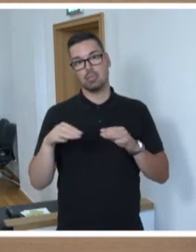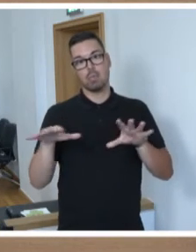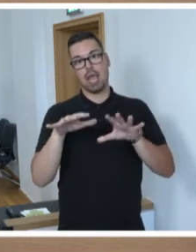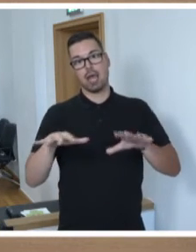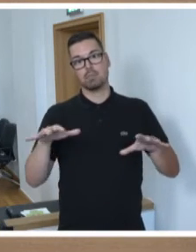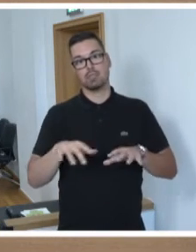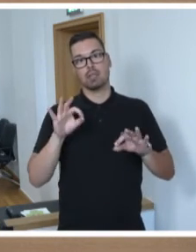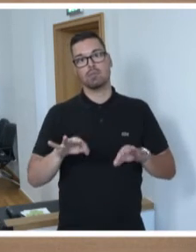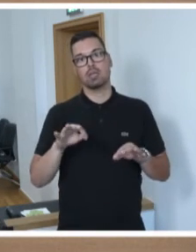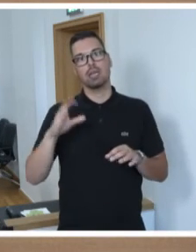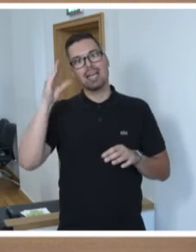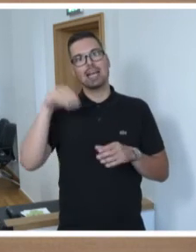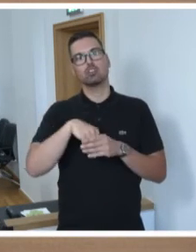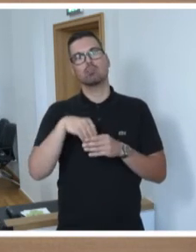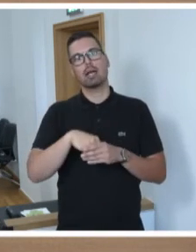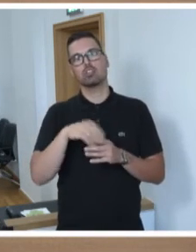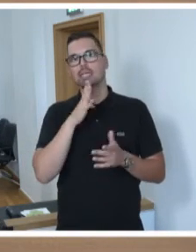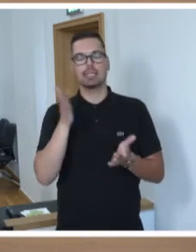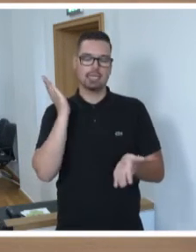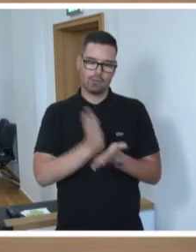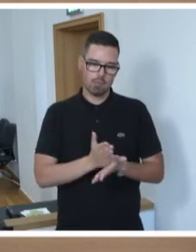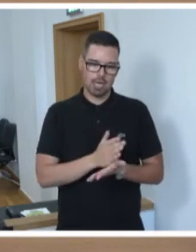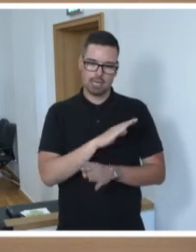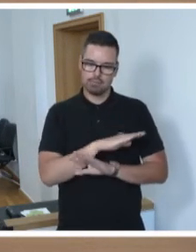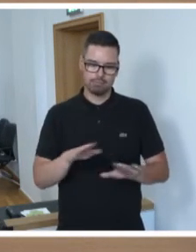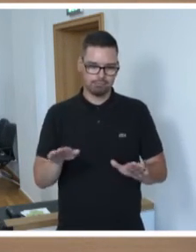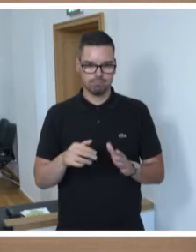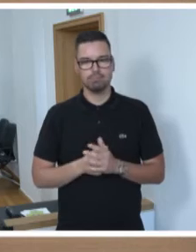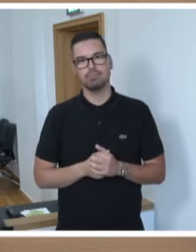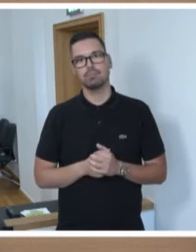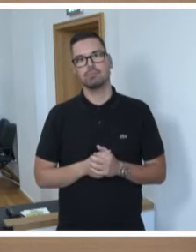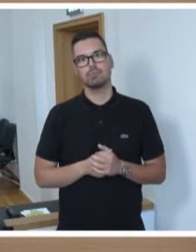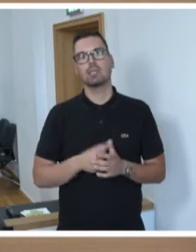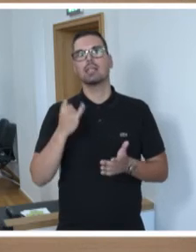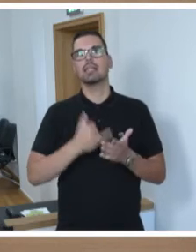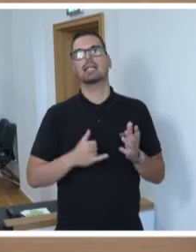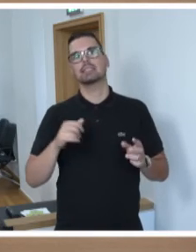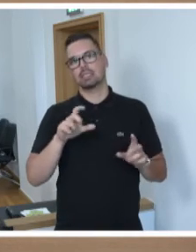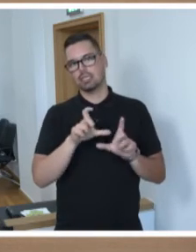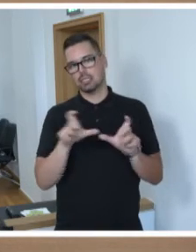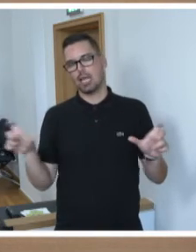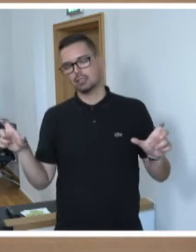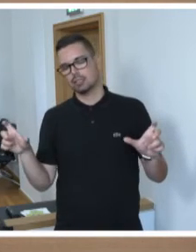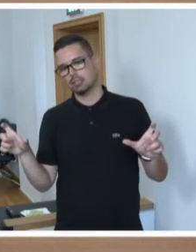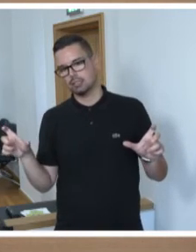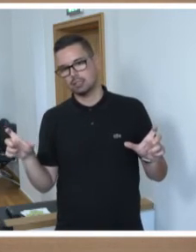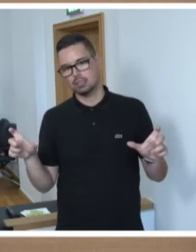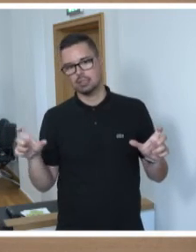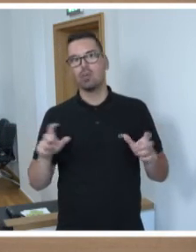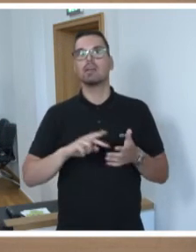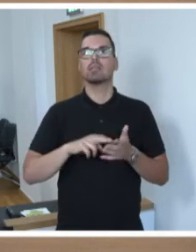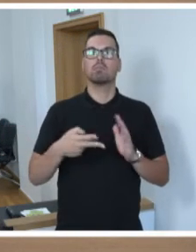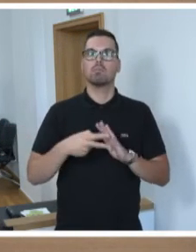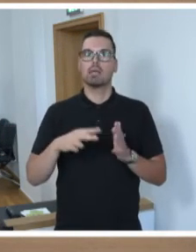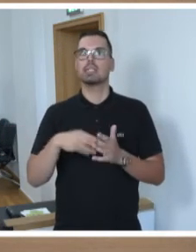sorgen, dass die Bundesregierung Herr Speicher, eine Technologie. Ihre Redezeit ist zu Ende. Ich bitte Sie zum Schluss zu kommen. Ich bin am letzten Satz, Frau Präsidentin. Auch wenn Sie aus parteipolitischen Gründen den Antrag